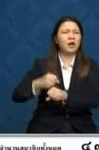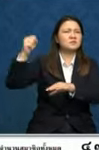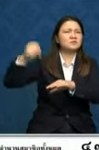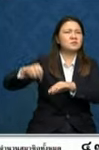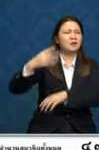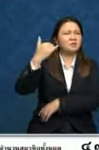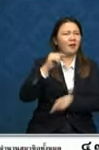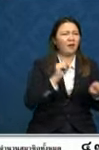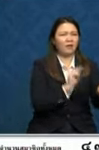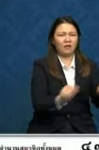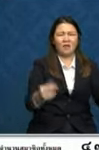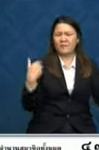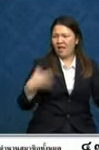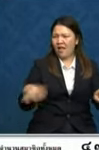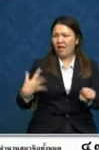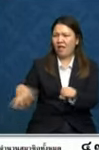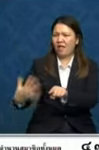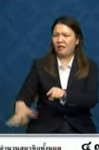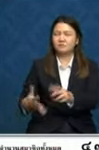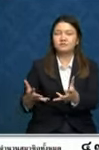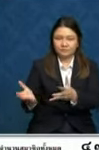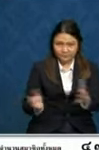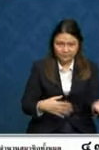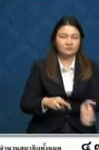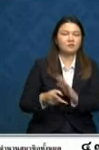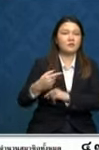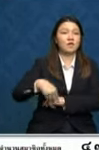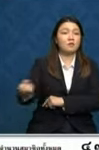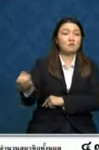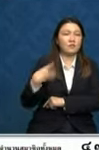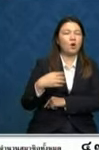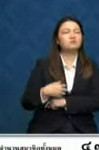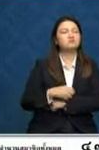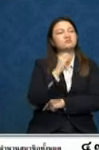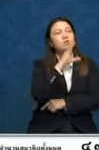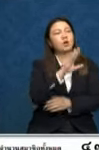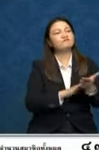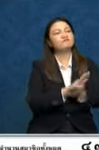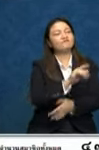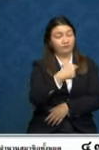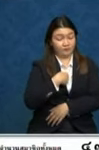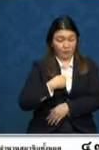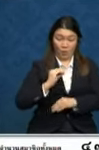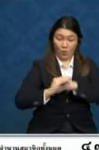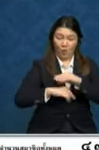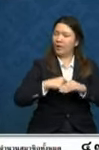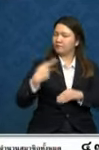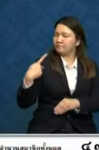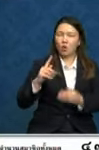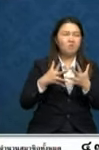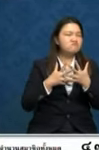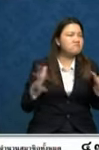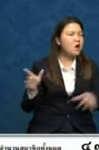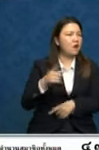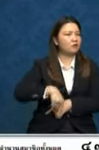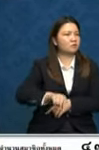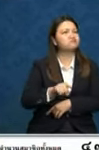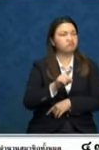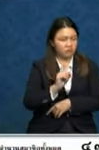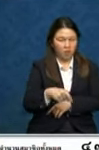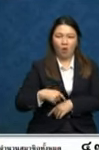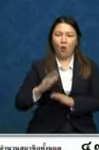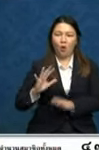หน่วยงานอื่นๆครับยังไม่พอครับท่านยังแจ้งพวกเราอย่างภาคภูมิใจอีกว่าโครงการนี้มีประโยชน์อย่างมากแถมมี